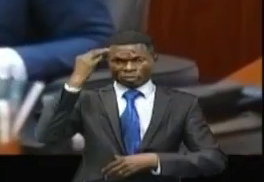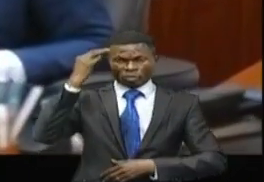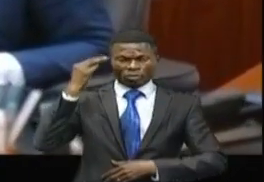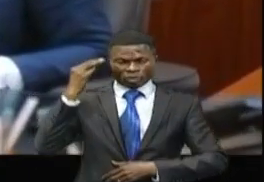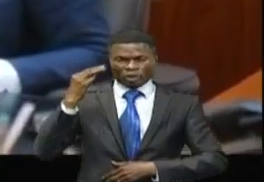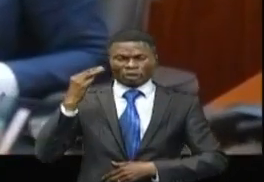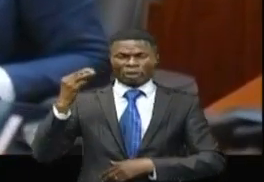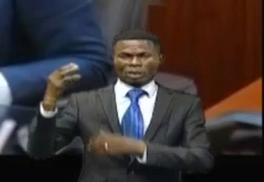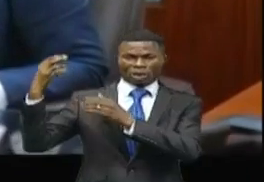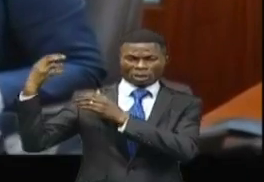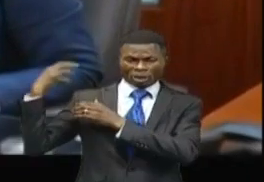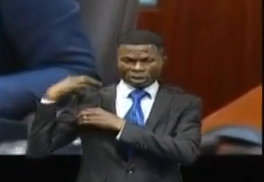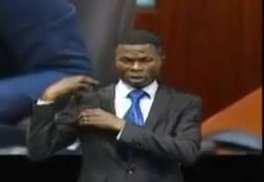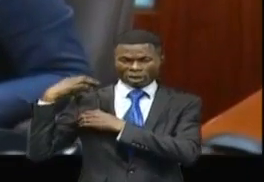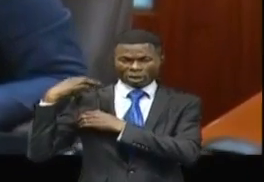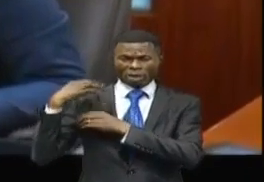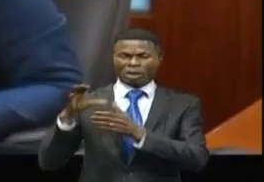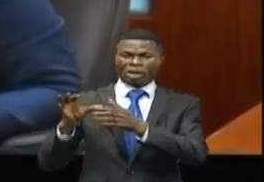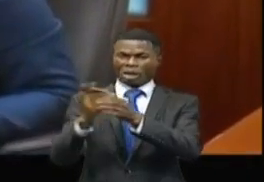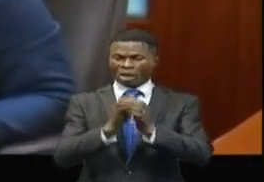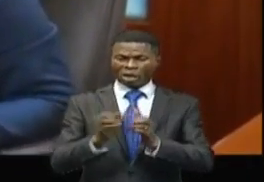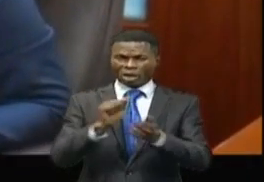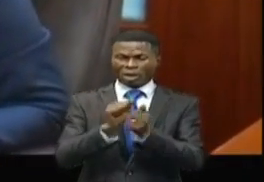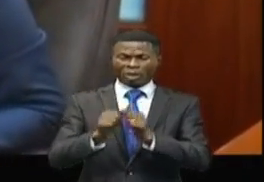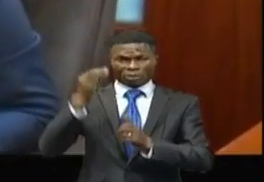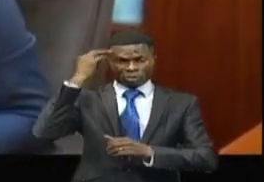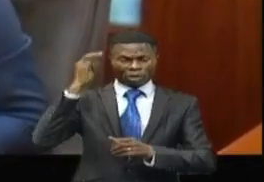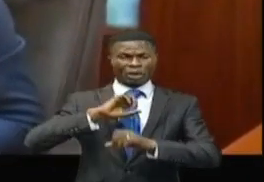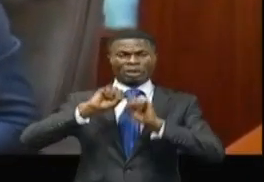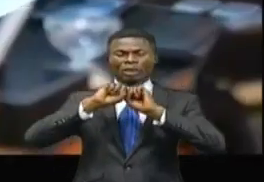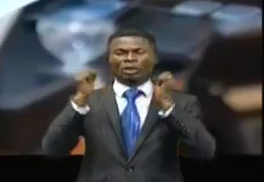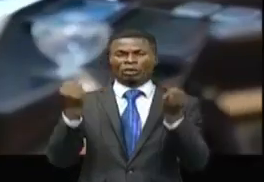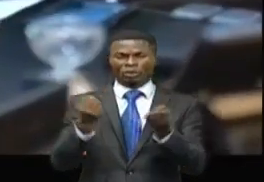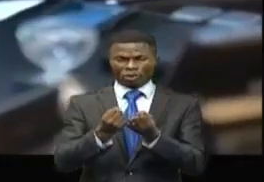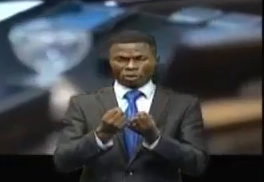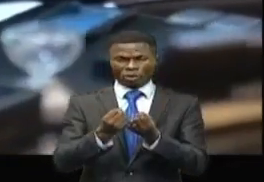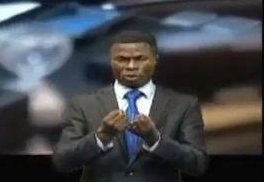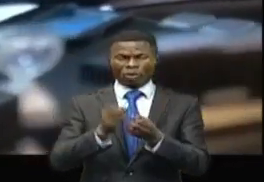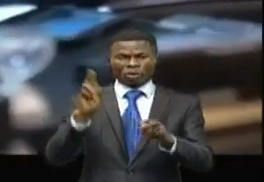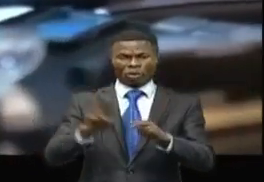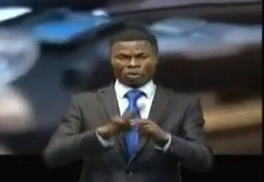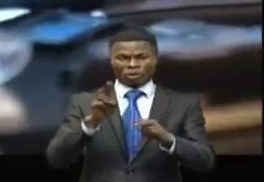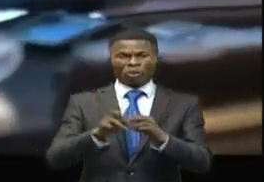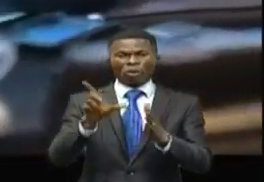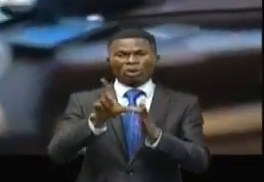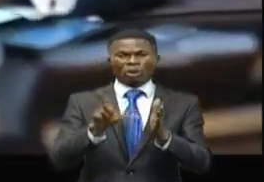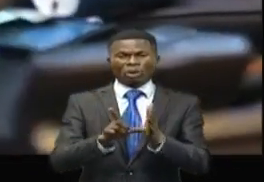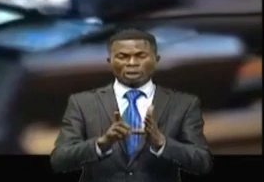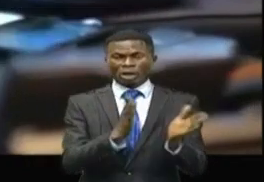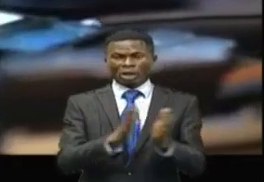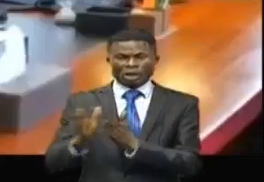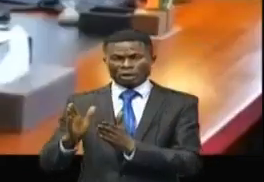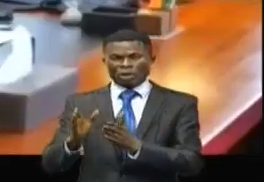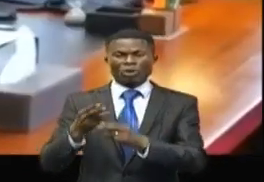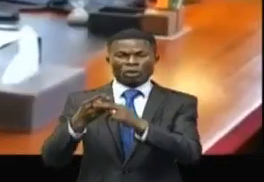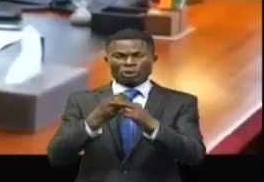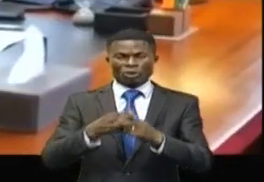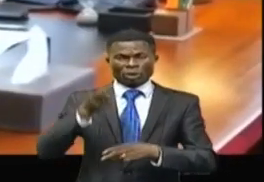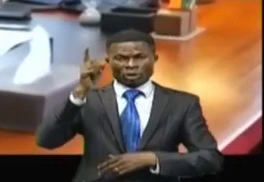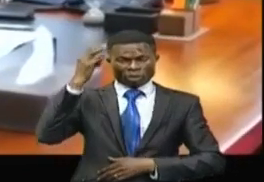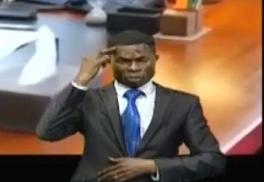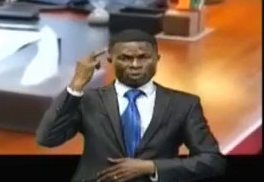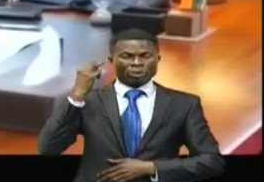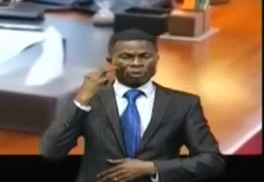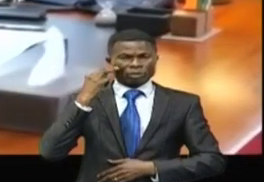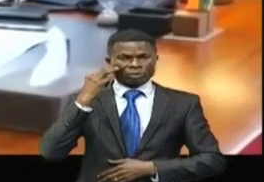en collaboration avec les ministères sectoriels concernés dans la mise en oeuvre de lundi ploie d'élaborer sous la supervision du premier ministre